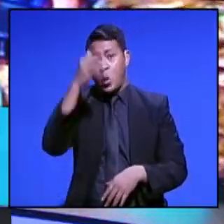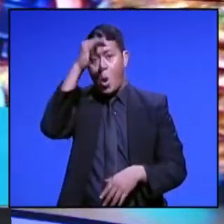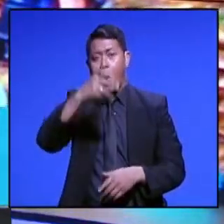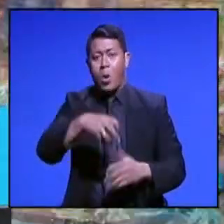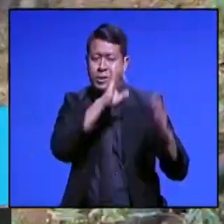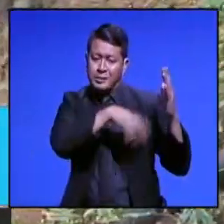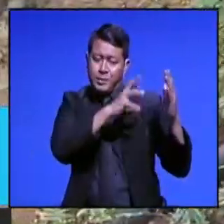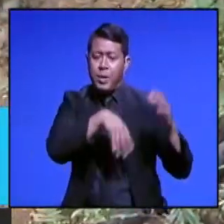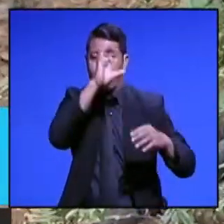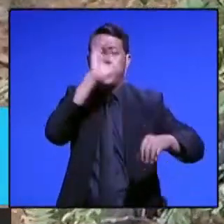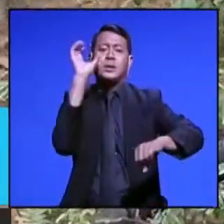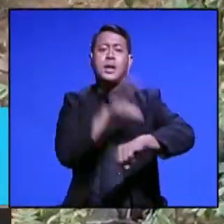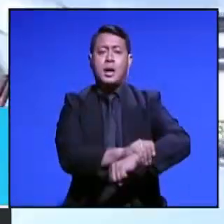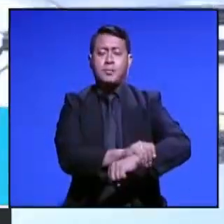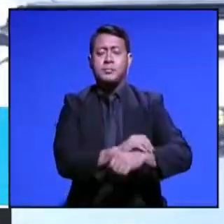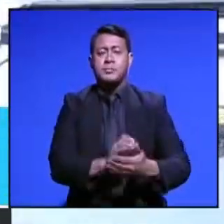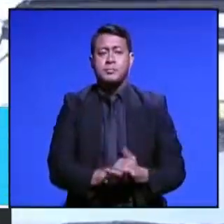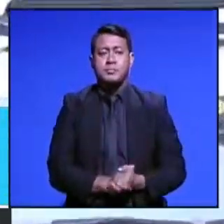petugas.